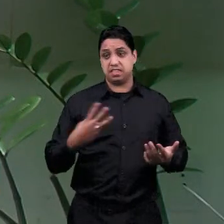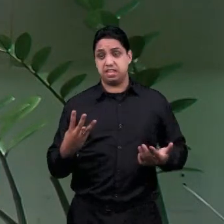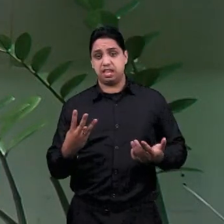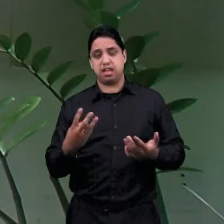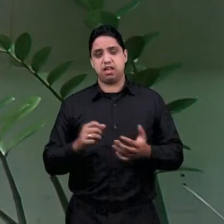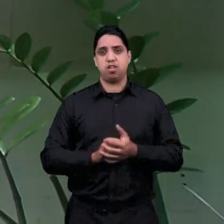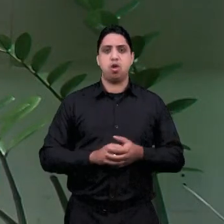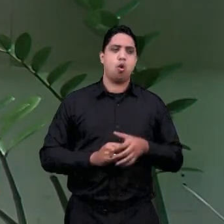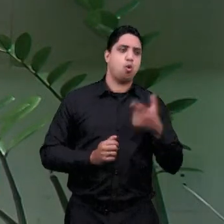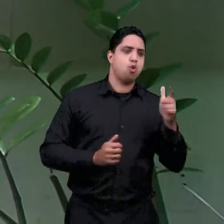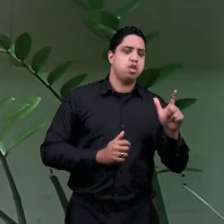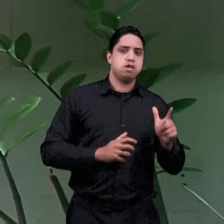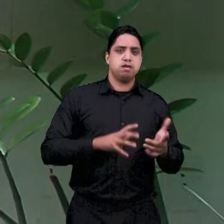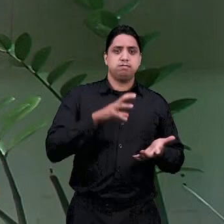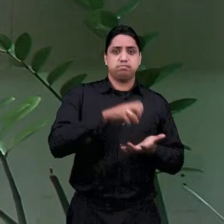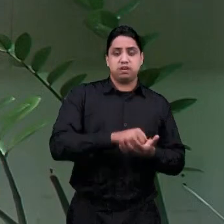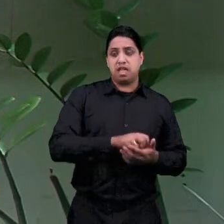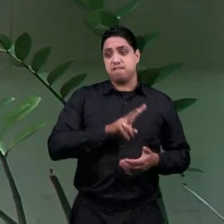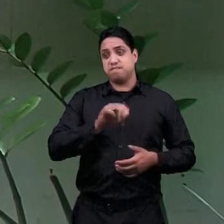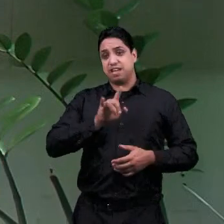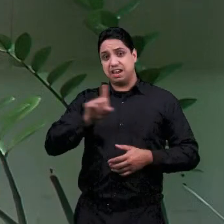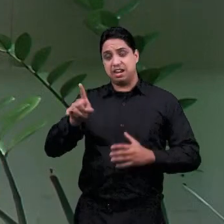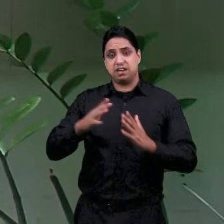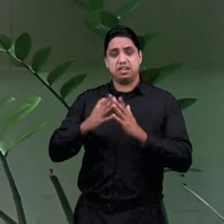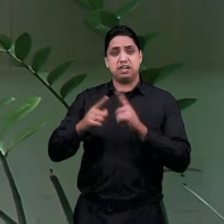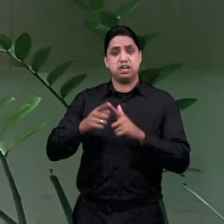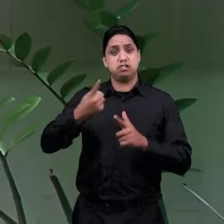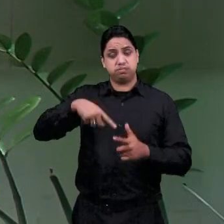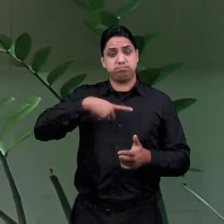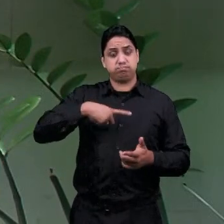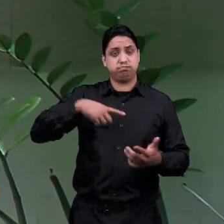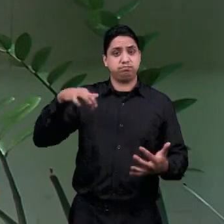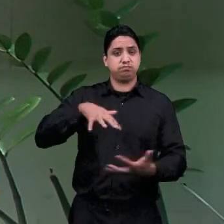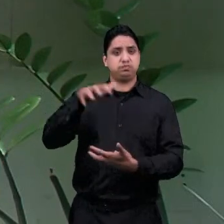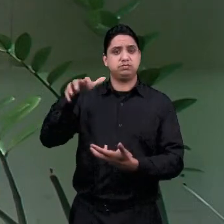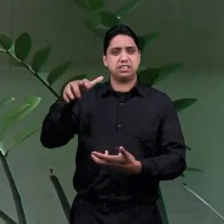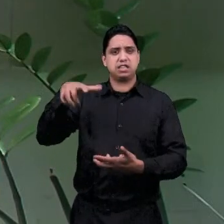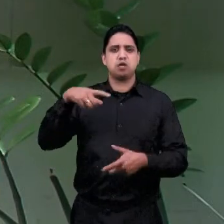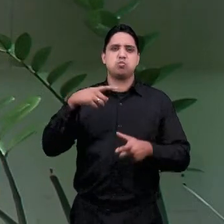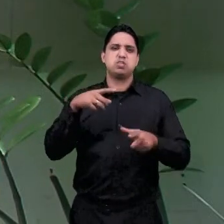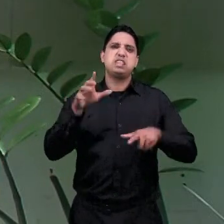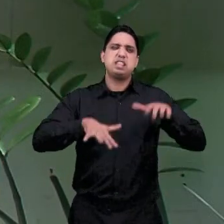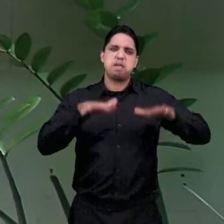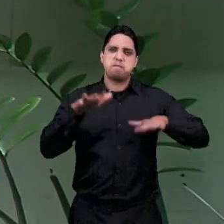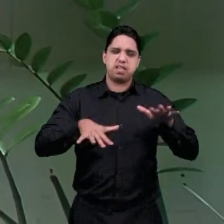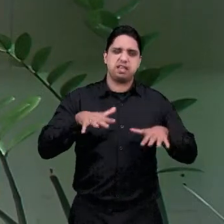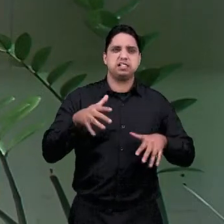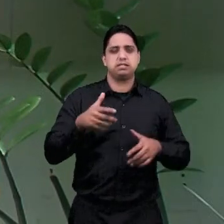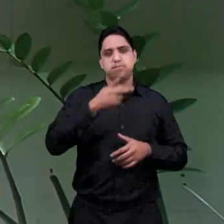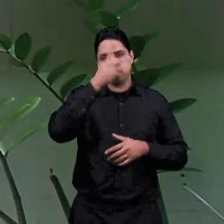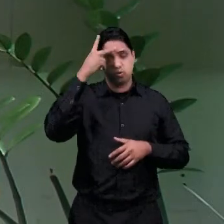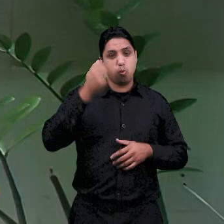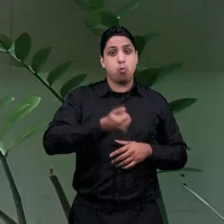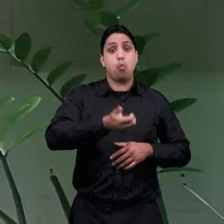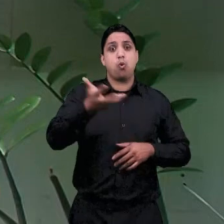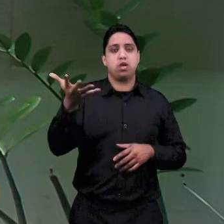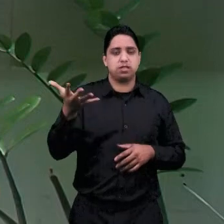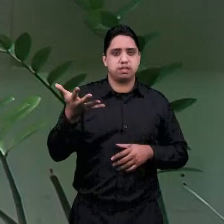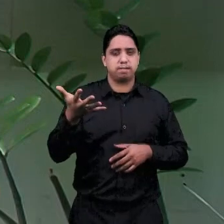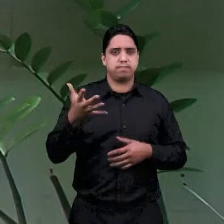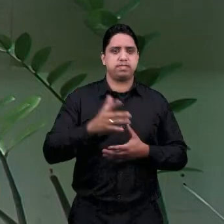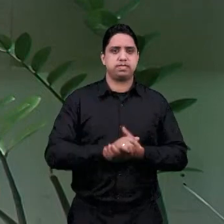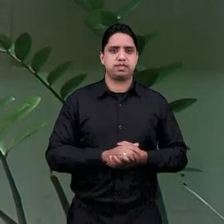de l'église, il y a un groupe. Nous avons un satellite qui fonctionne, une variation très grande au nombre de personnes